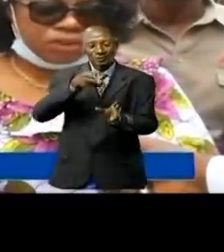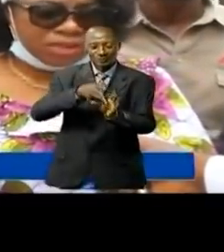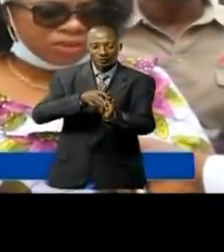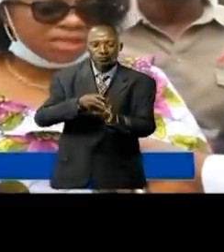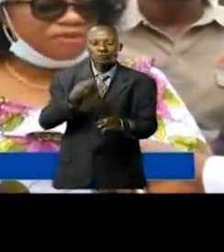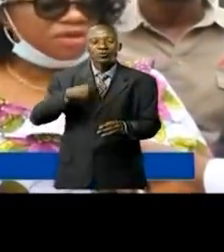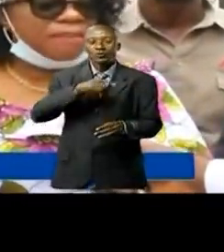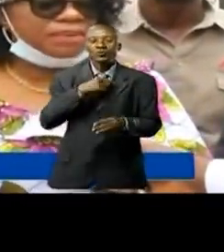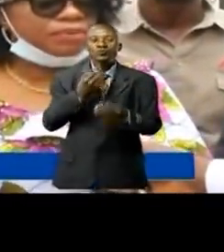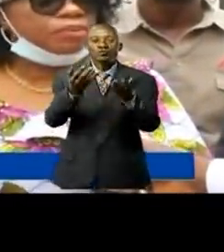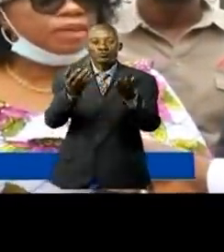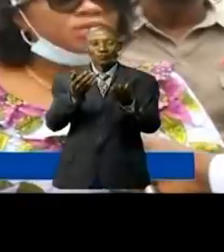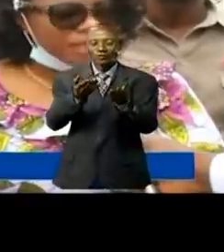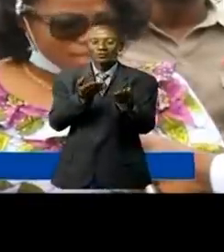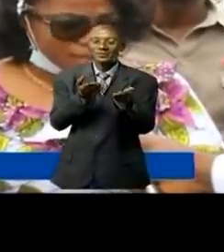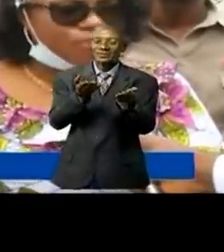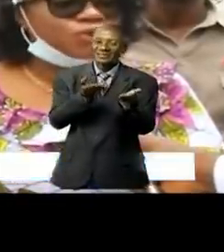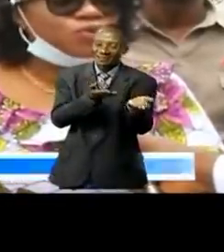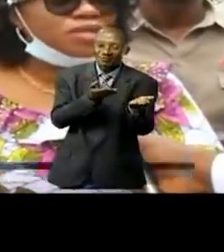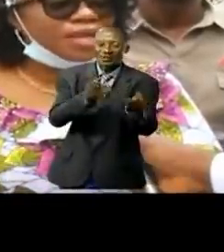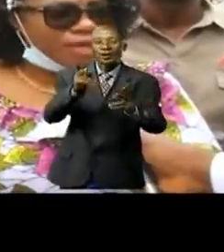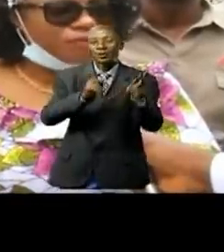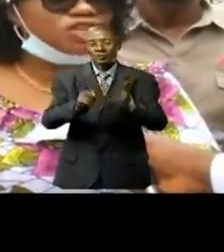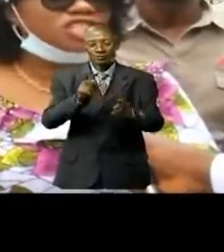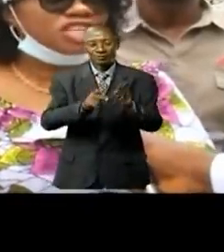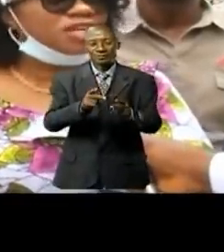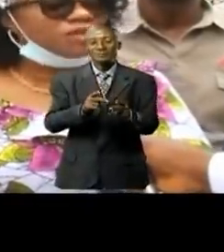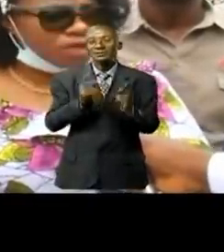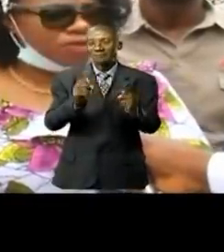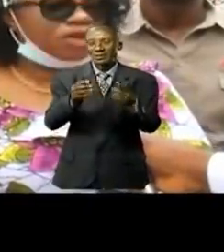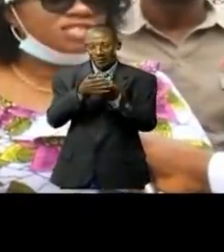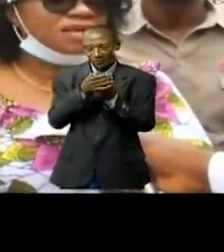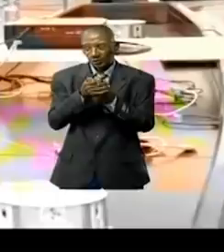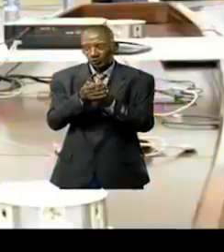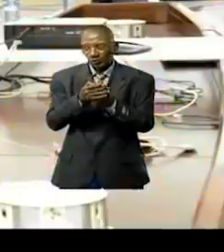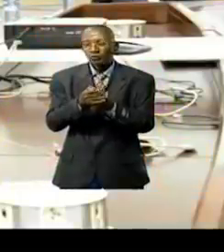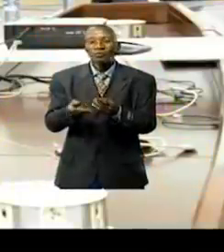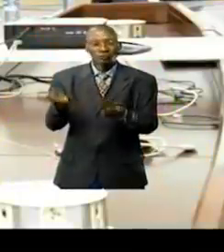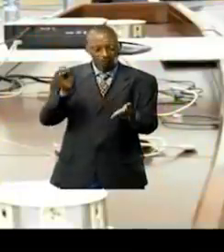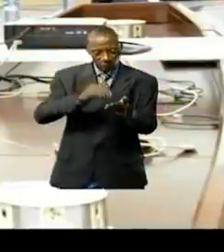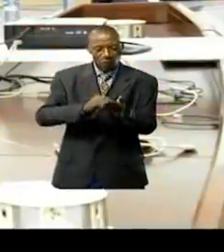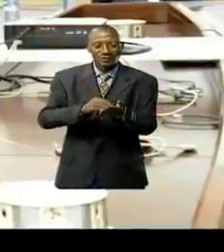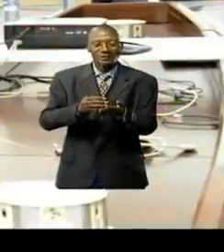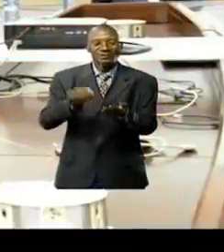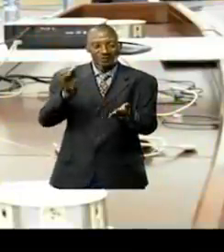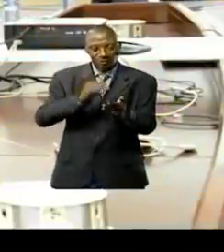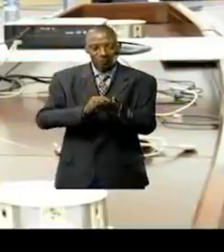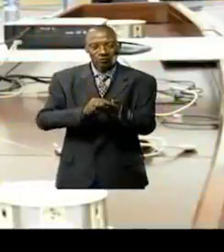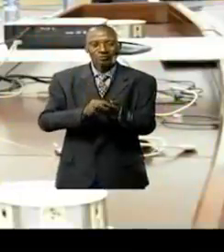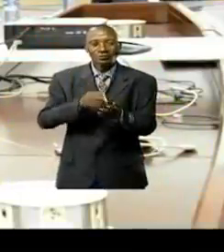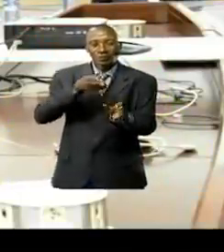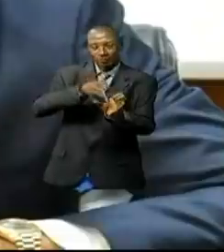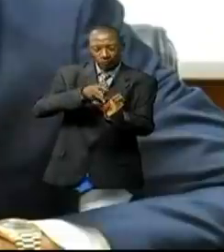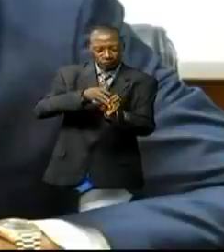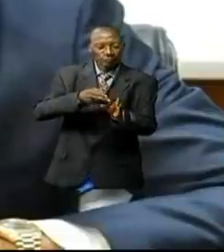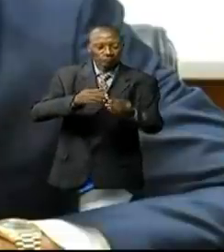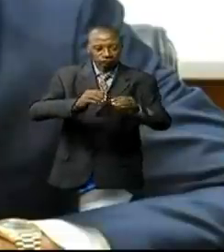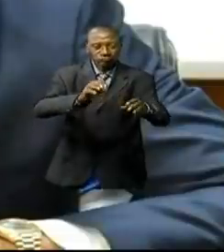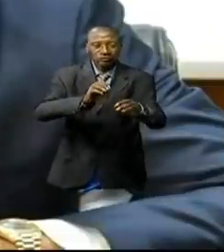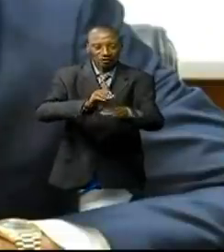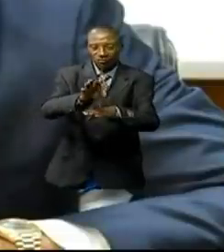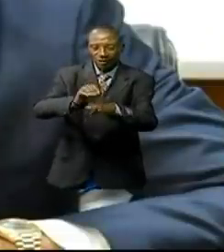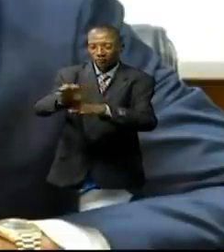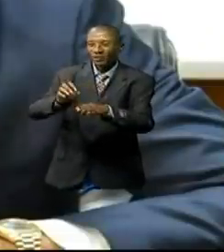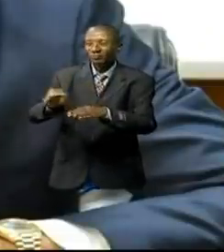ils seront servis, il n'y a pas de problème. Il y a des produits et ils vont acheter, ils seront servis. Le gouvernement et les opérateurs du secteur travaillent de